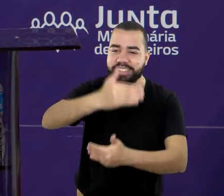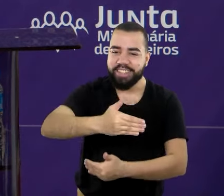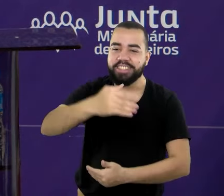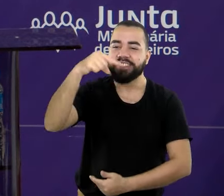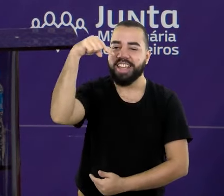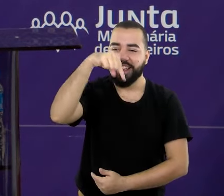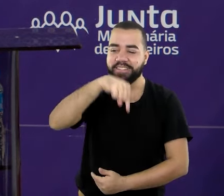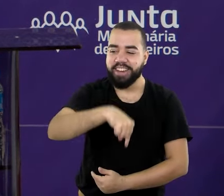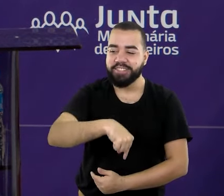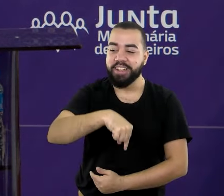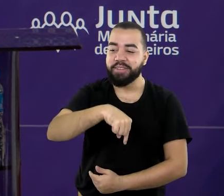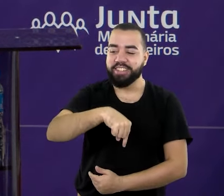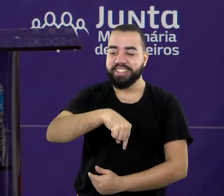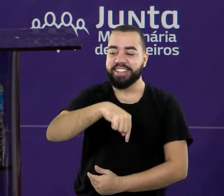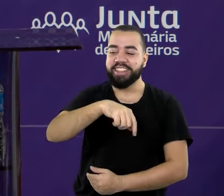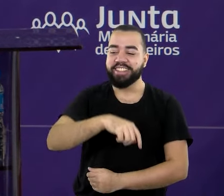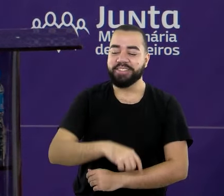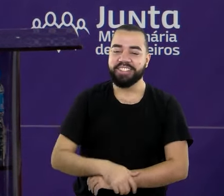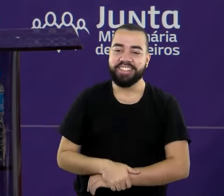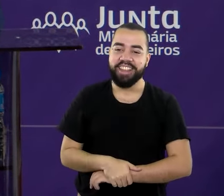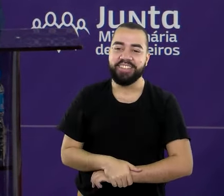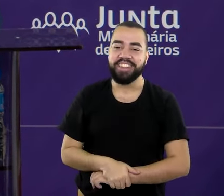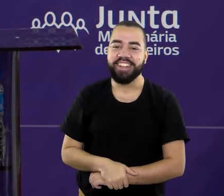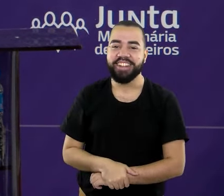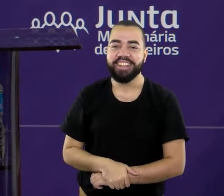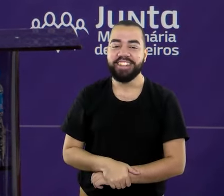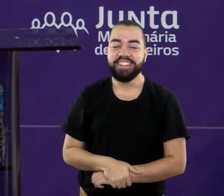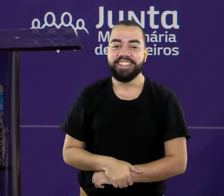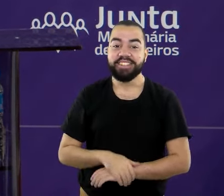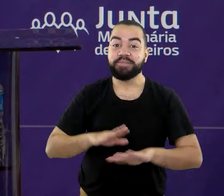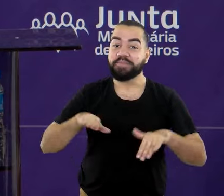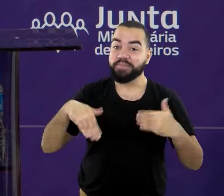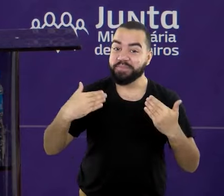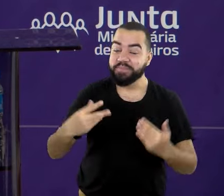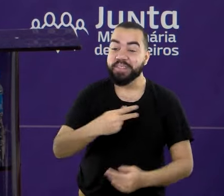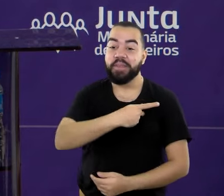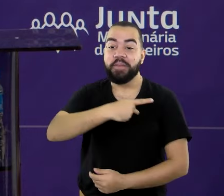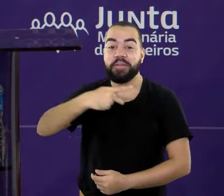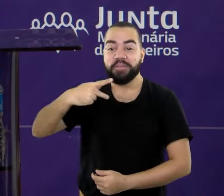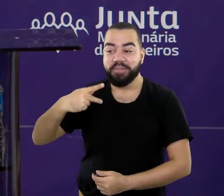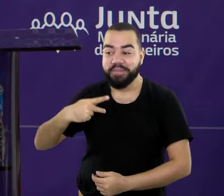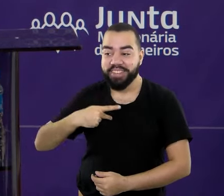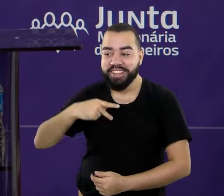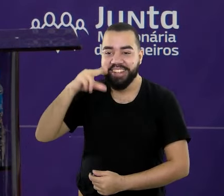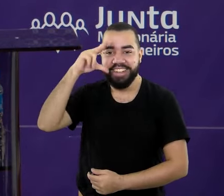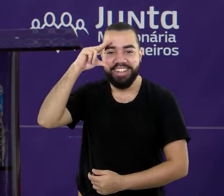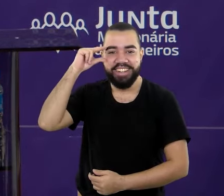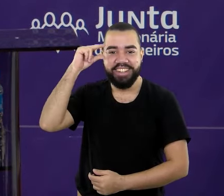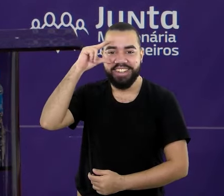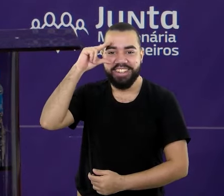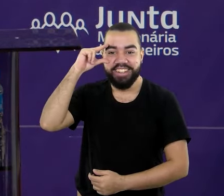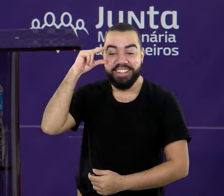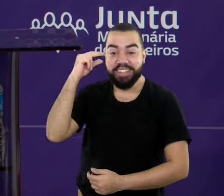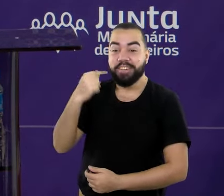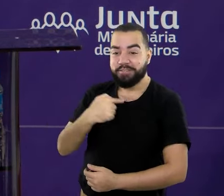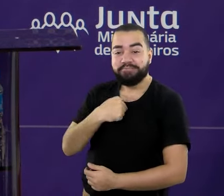이리바우도 목사님은 내가 정말 존경하는 목사님입니다. O pastor Arival é um pastor que eu tenho um grande